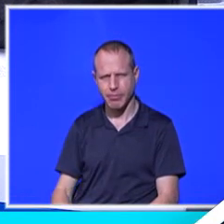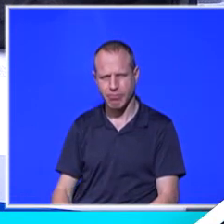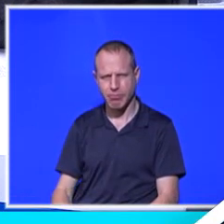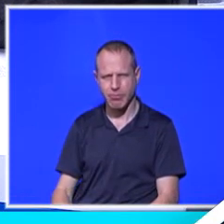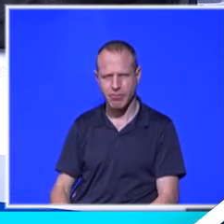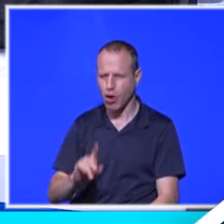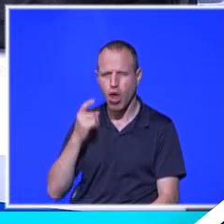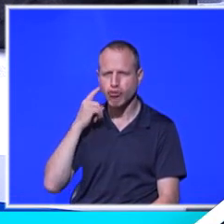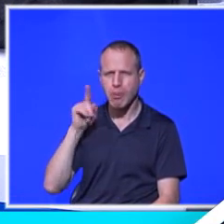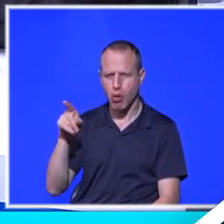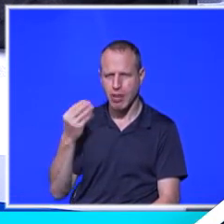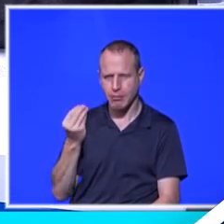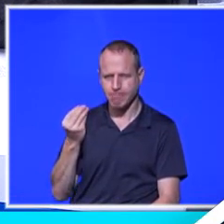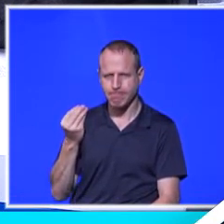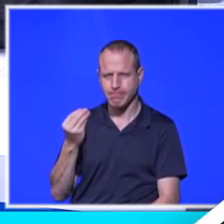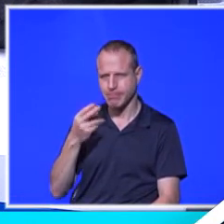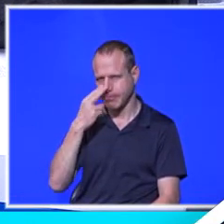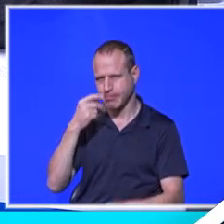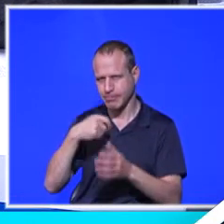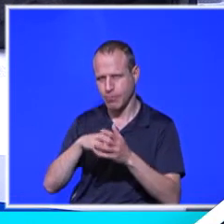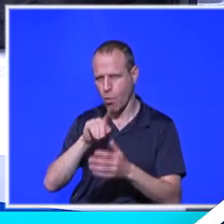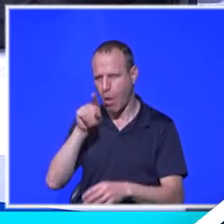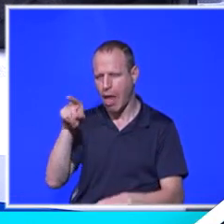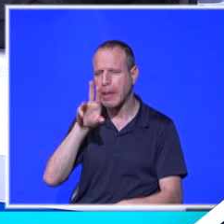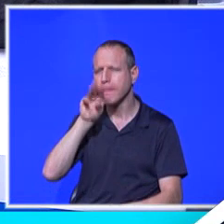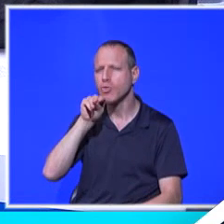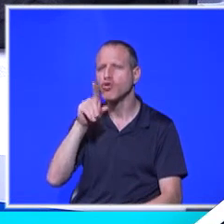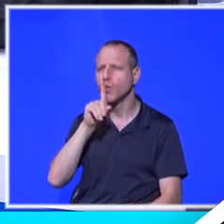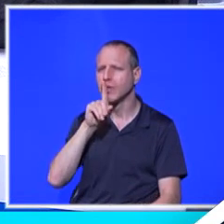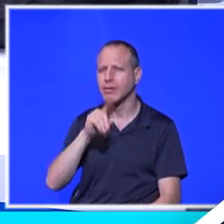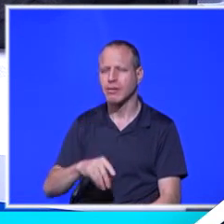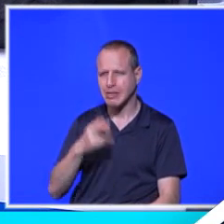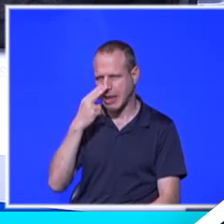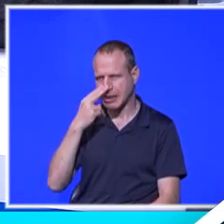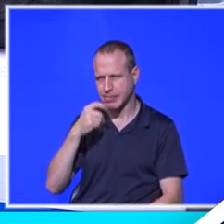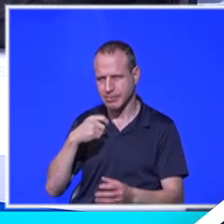אנחנו רגע לא שומעים אותך, תכף זה אולי התלמיות, תנסי רגע...